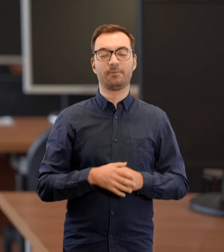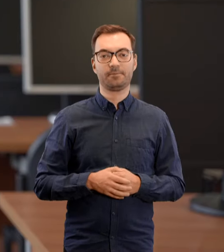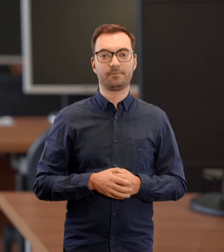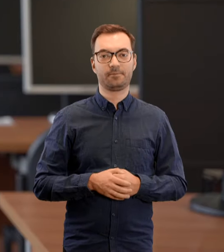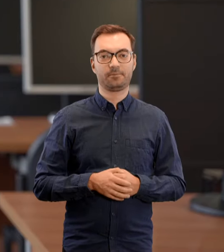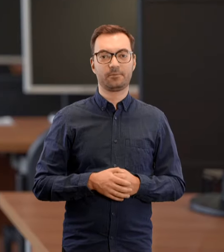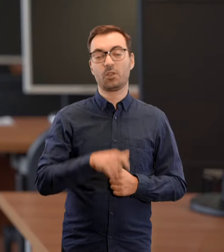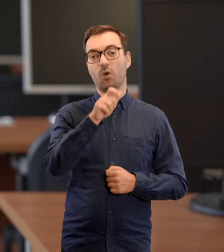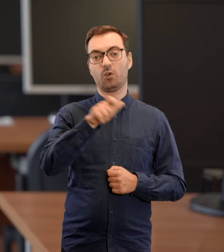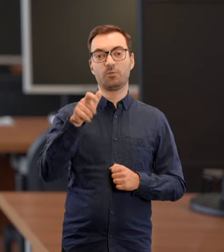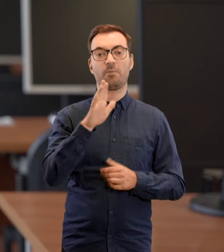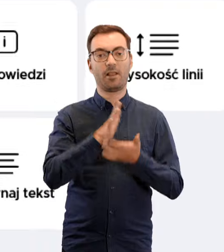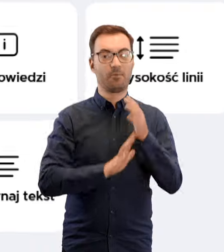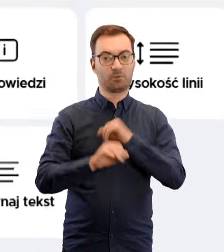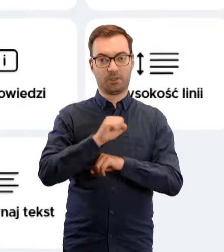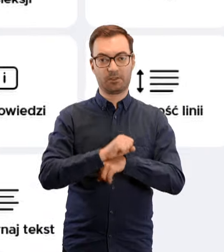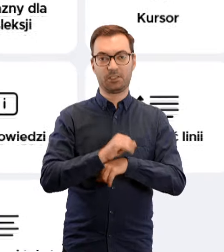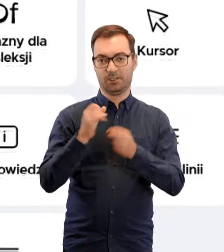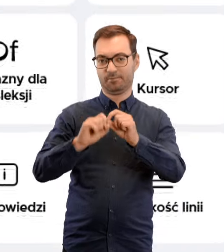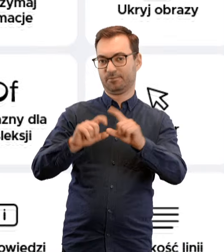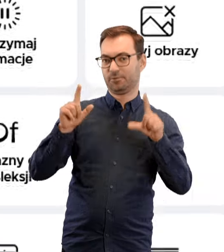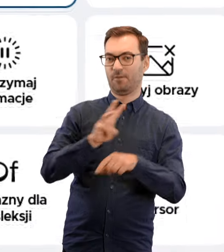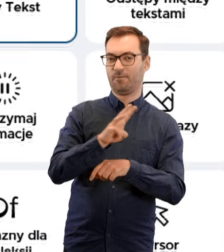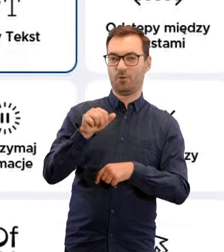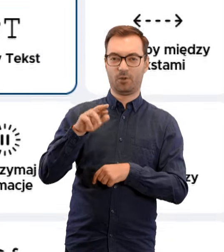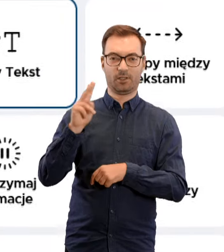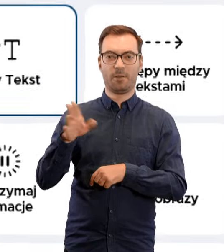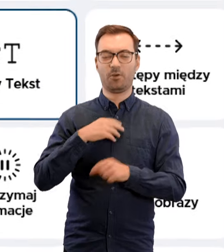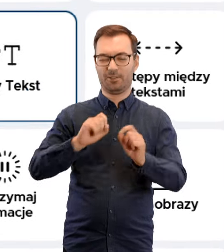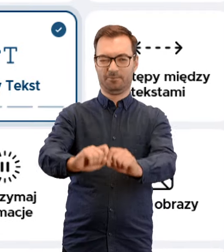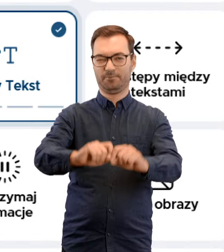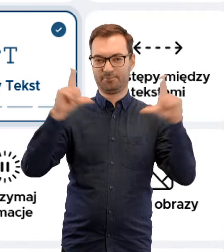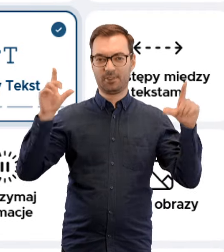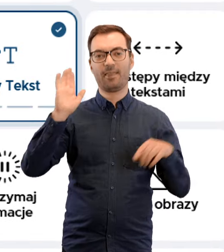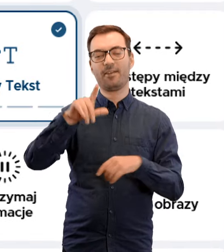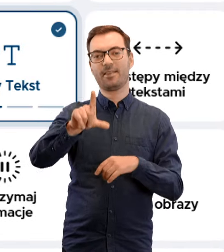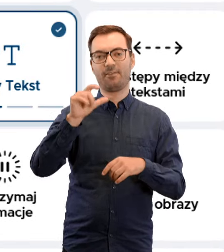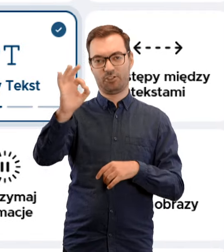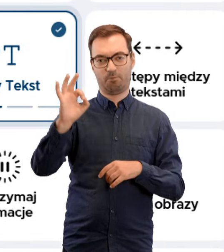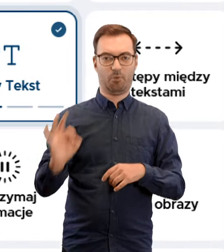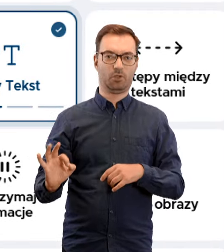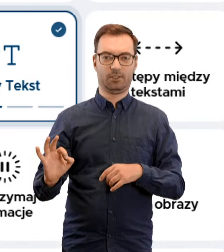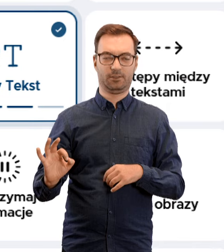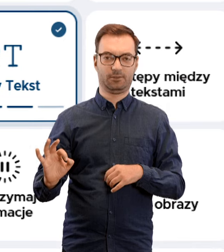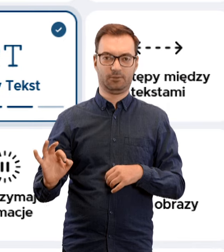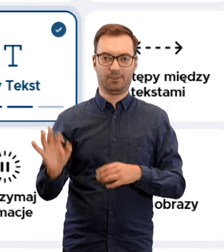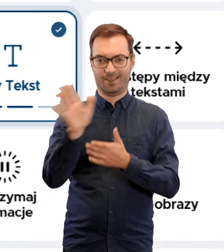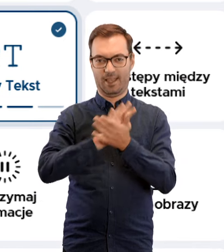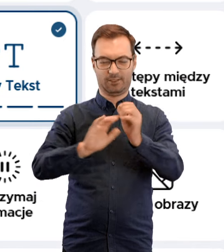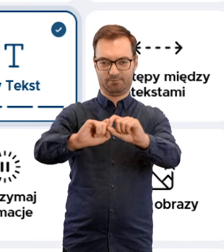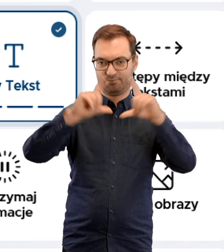niepełnosprawnościami podczas korzystania z naszej strony może skorzystać z powiększenia do 200% wielkości